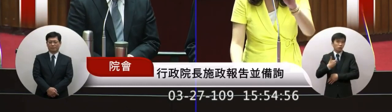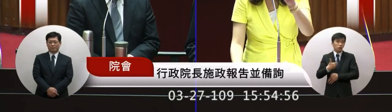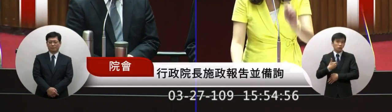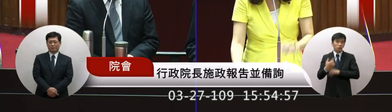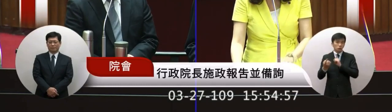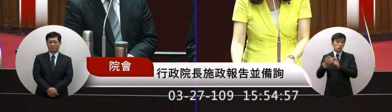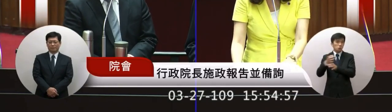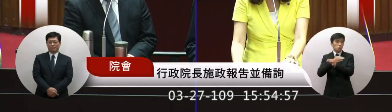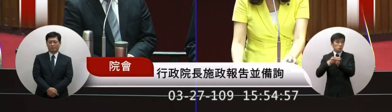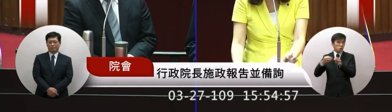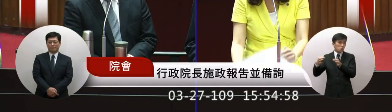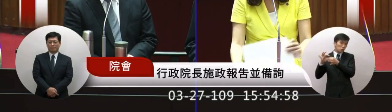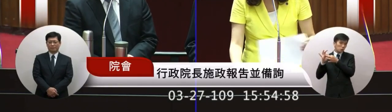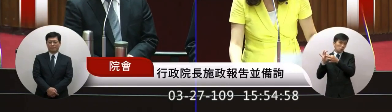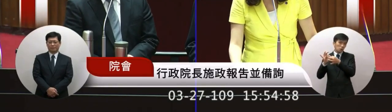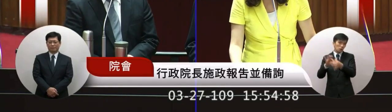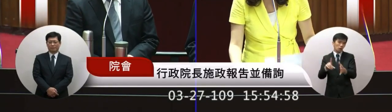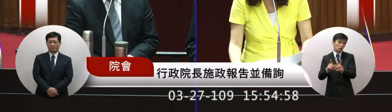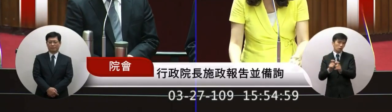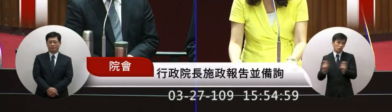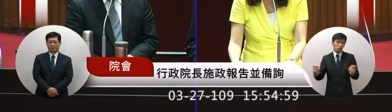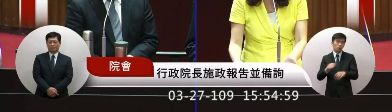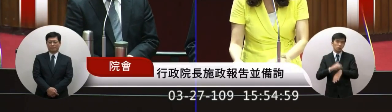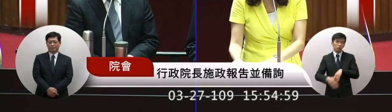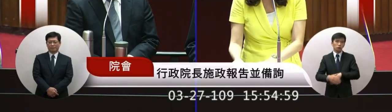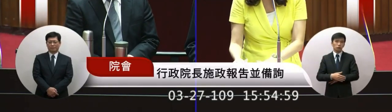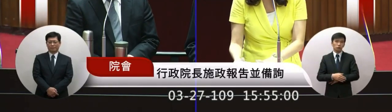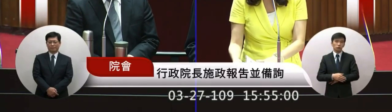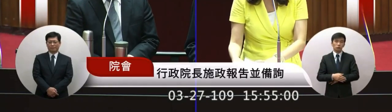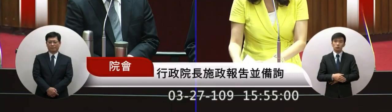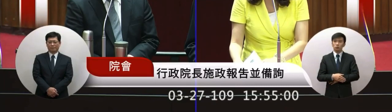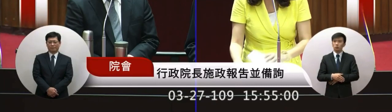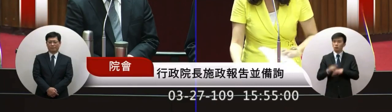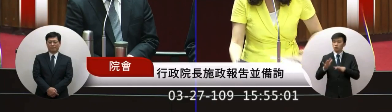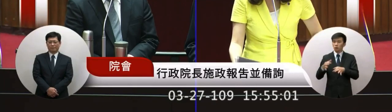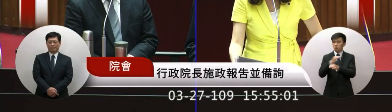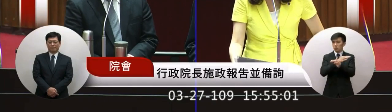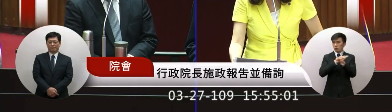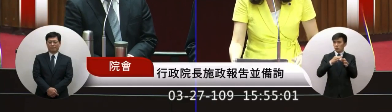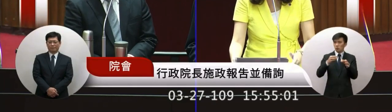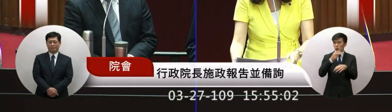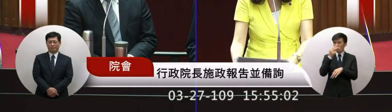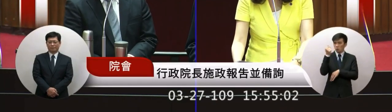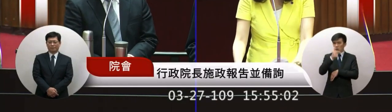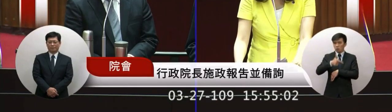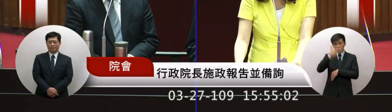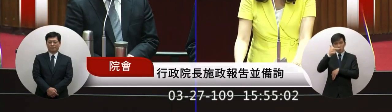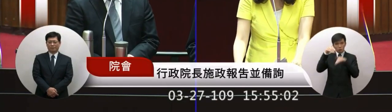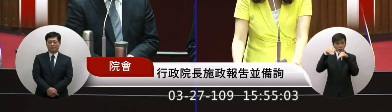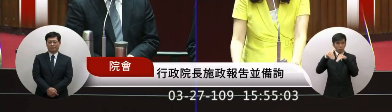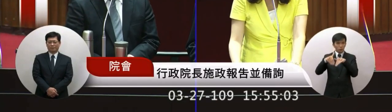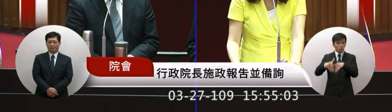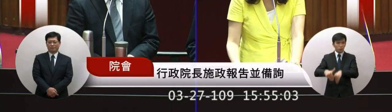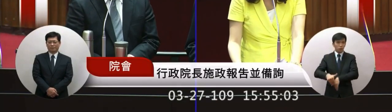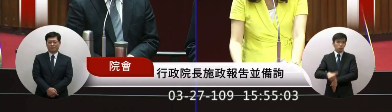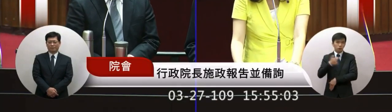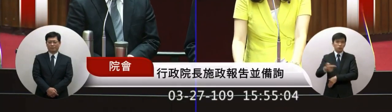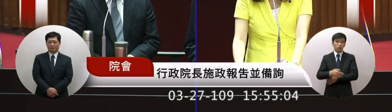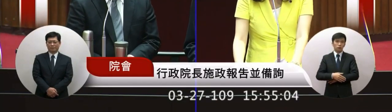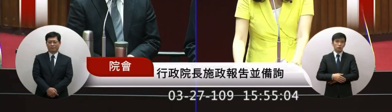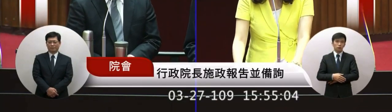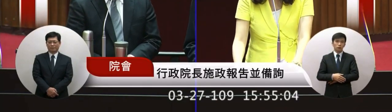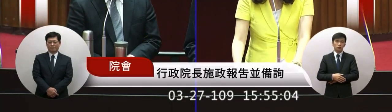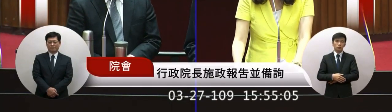冲击仍旧是存在的，所以它是一直不断的在往下，而且快速的在往下坠落当